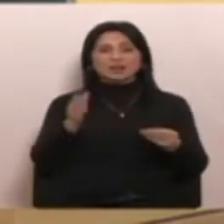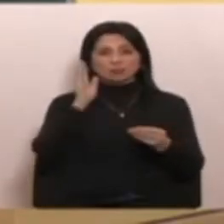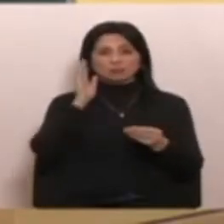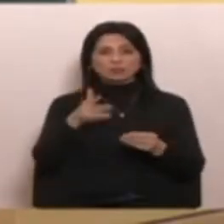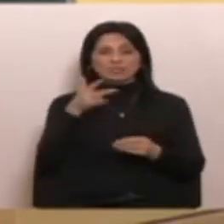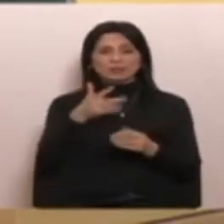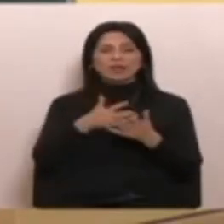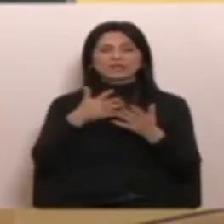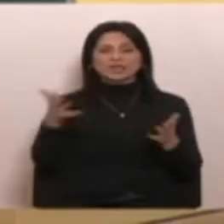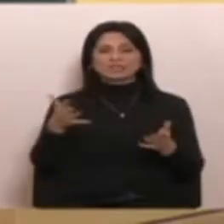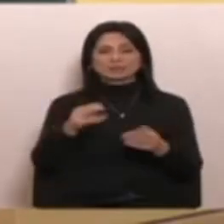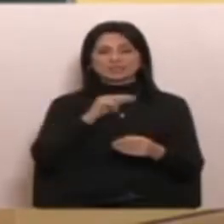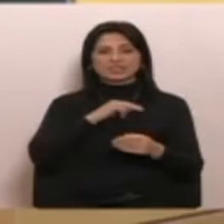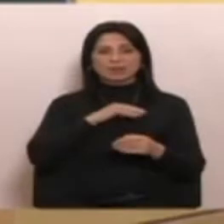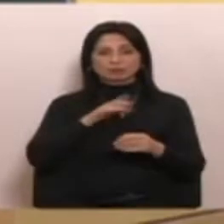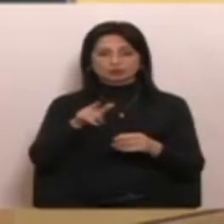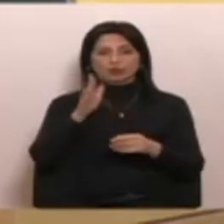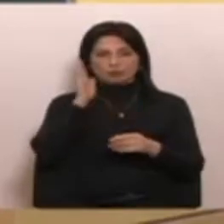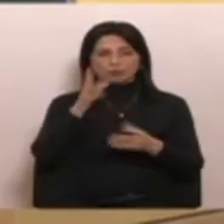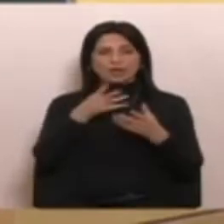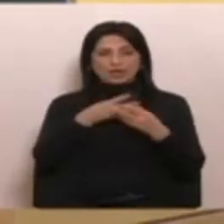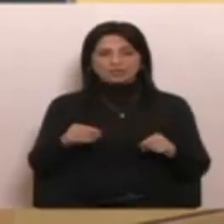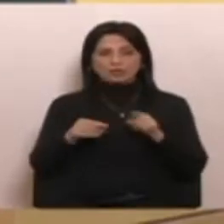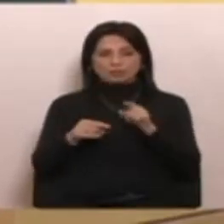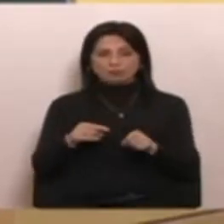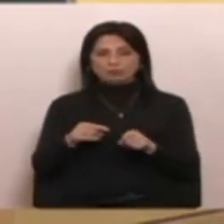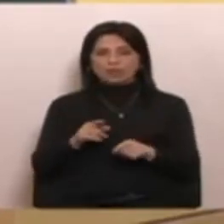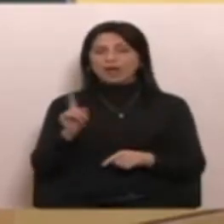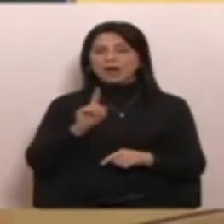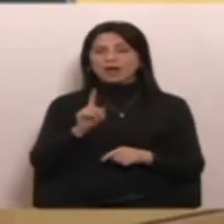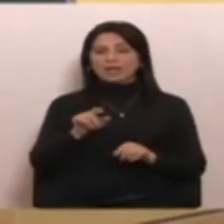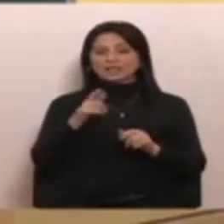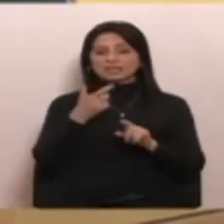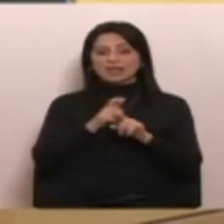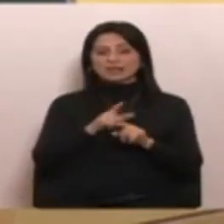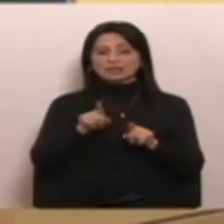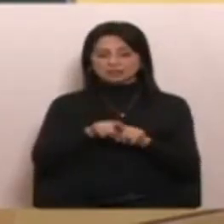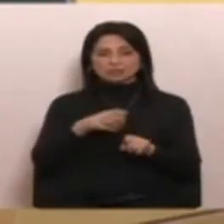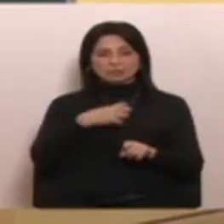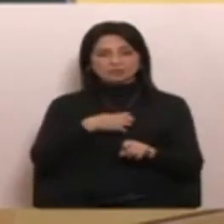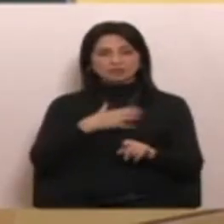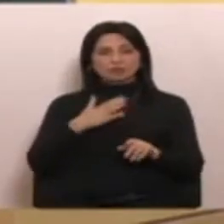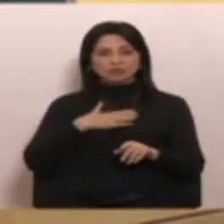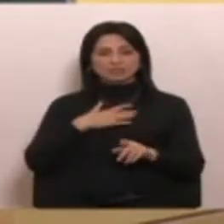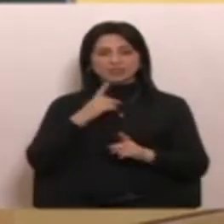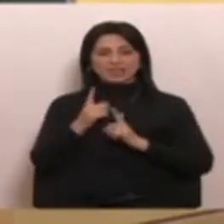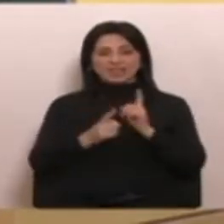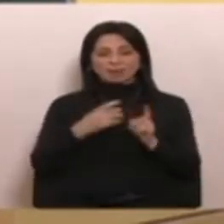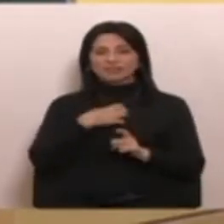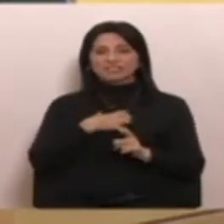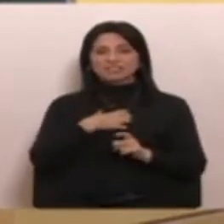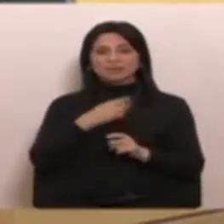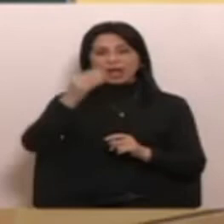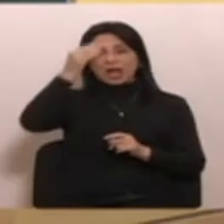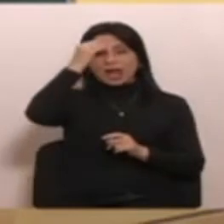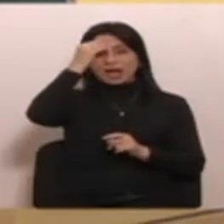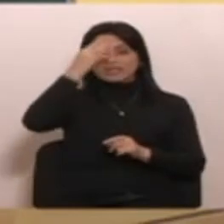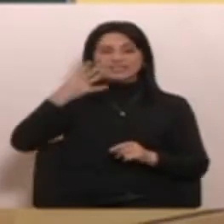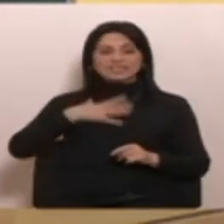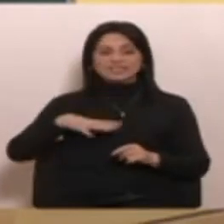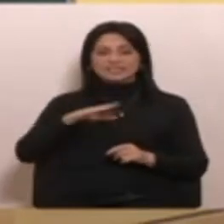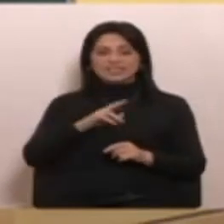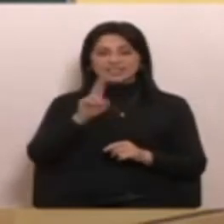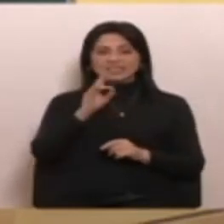მეტ სამუშაო ადგილის შექმნას. რაც ასევე მნიშვნელოვანია, ჩვენი რეფორმის ძირითადი არსი არის საქართველოში